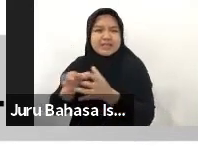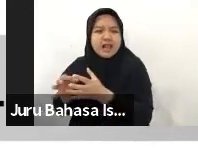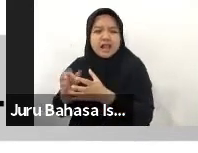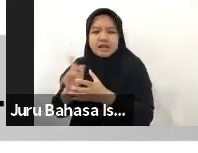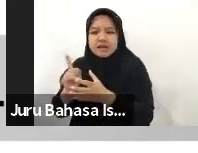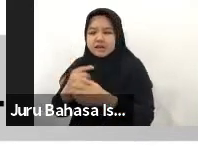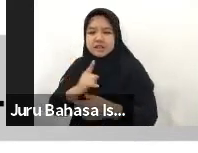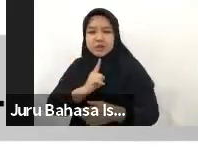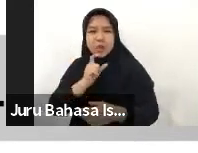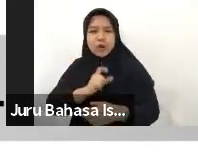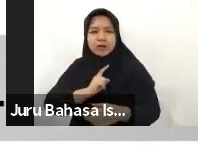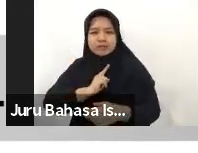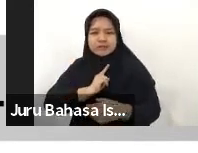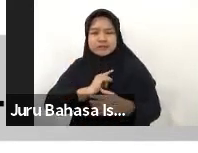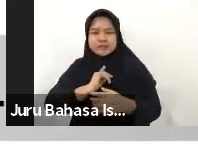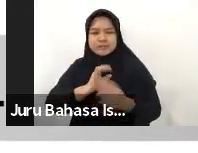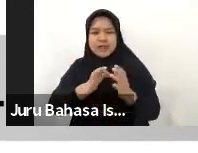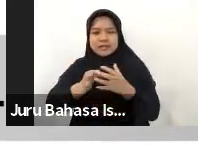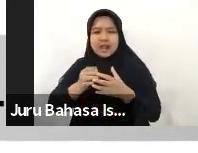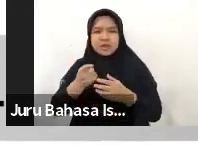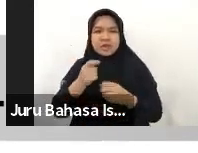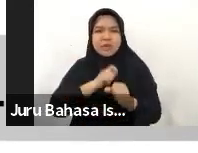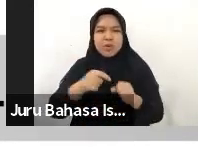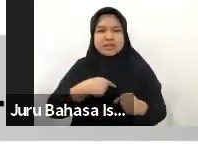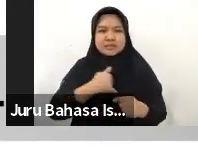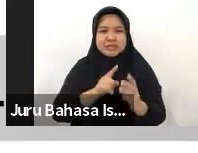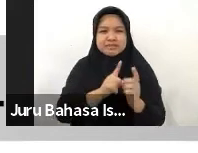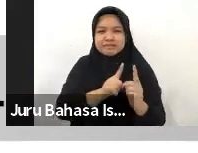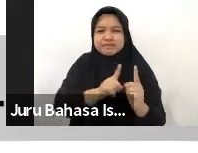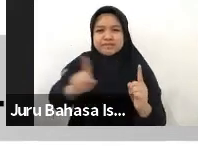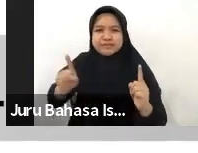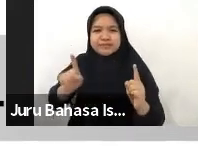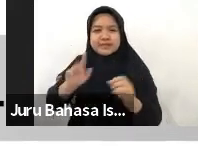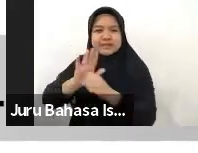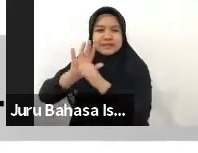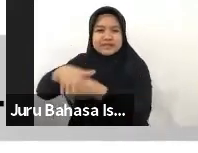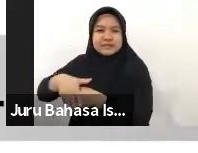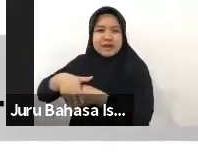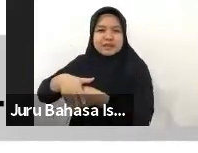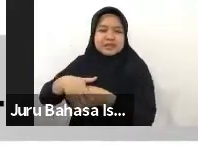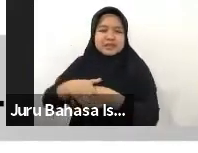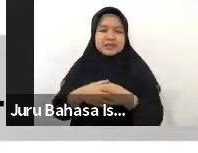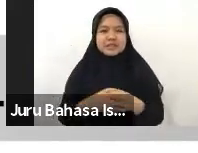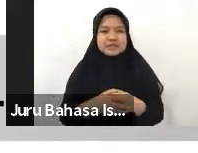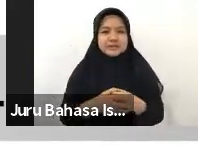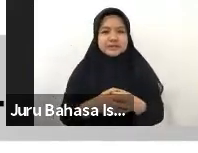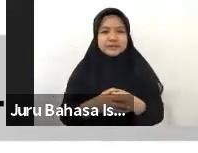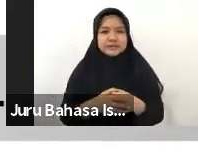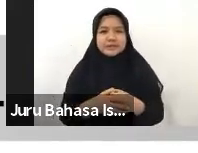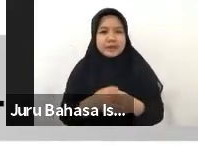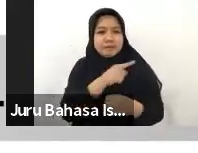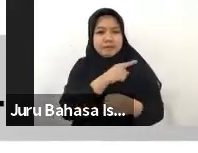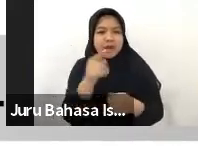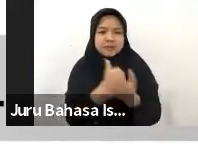orang, maka ini akan membuat mereka semakin terpinggirkan, semakin terdiskriminasi, sehingga mereka sebenarnya